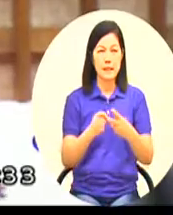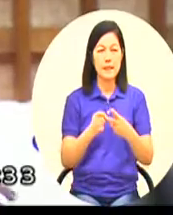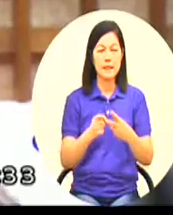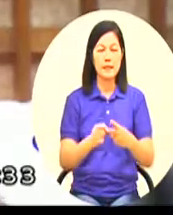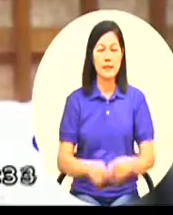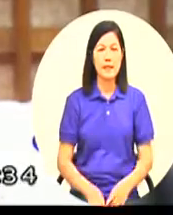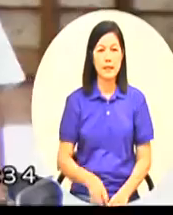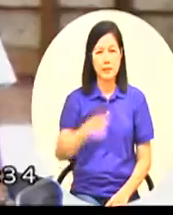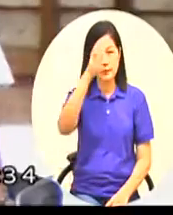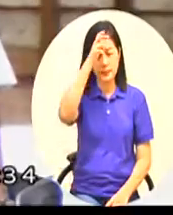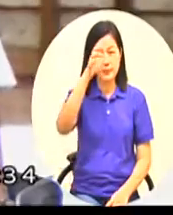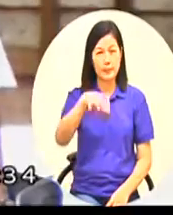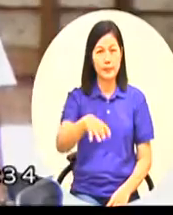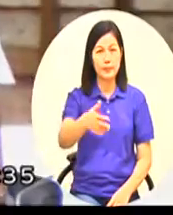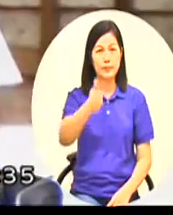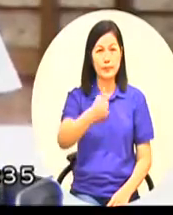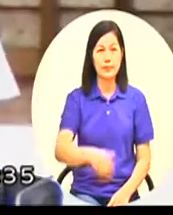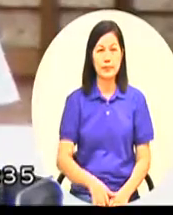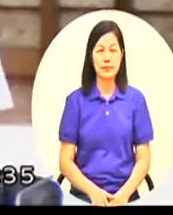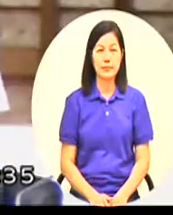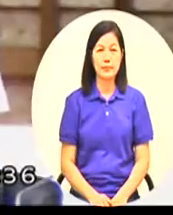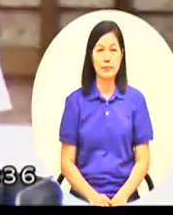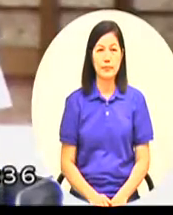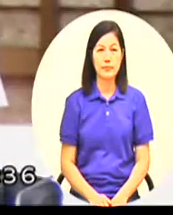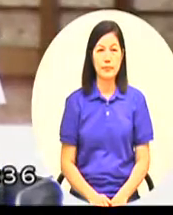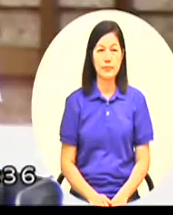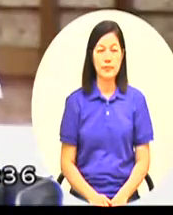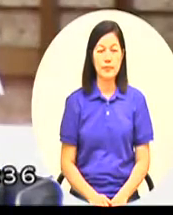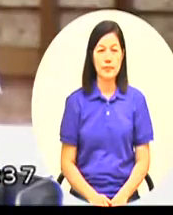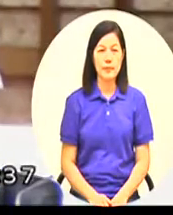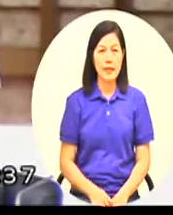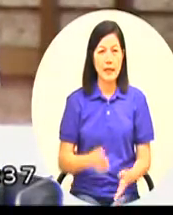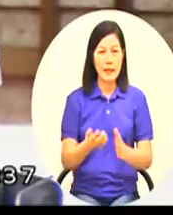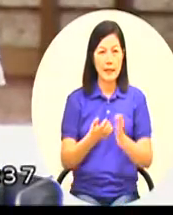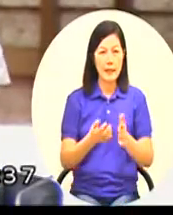长，刚刚你在工作报告的时候所提到的